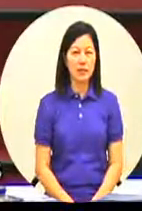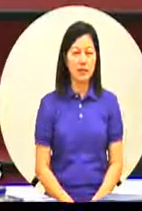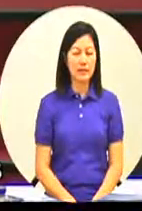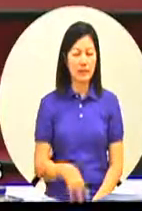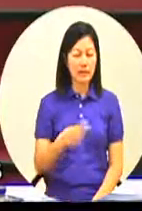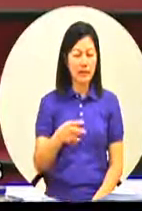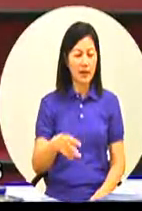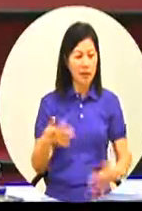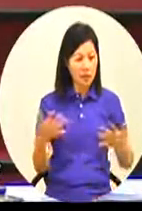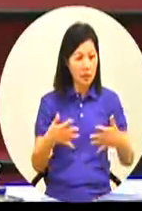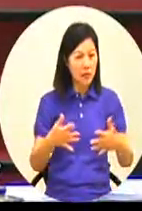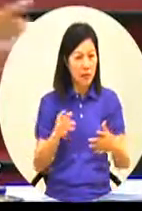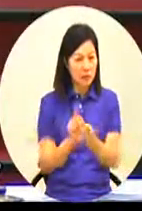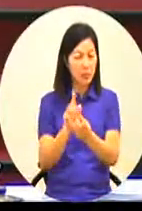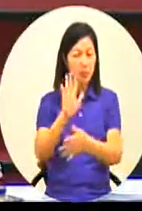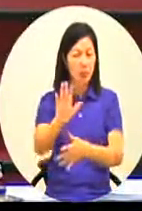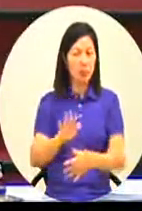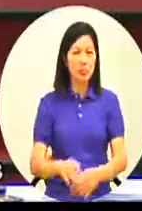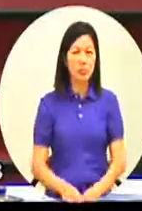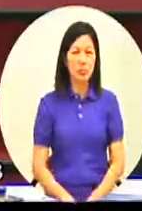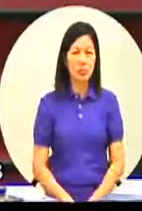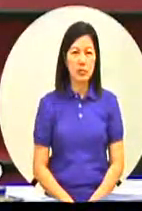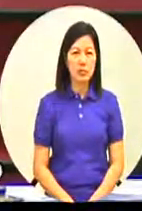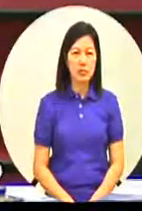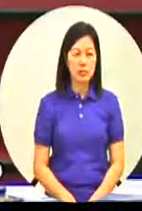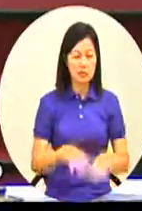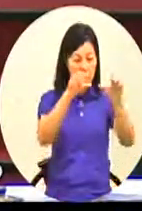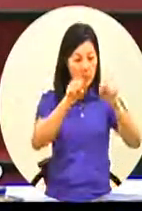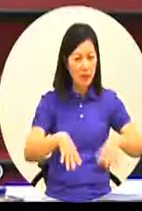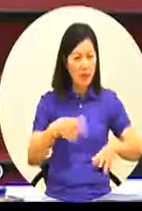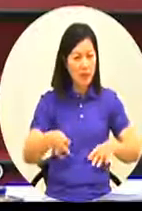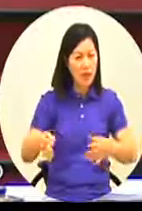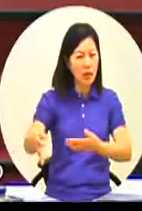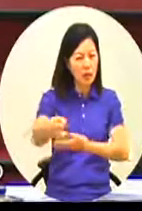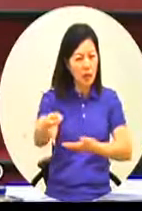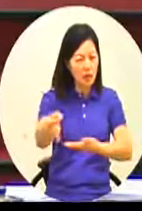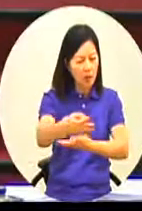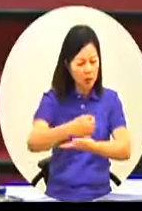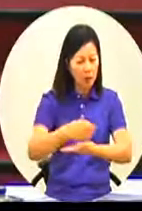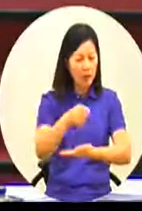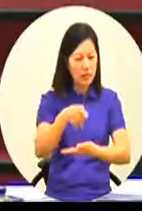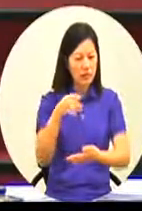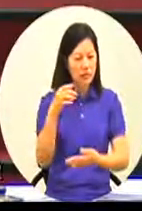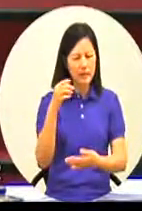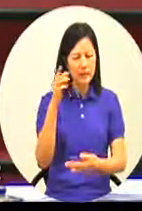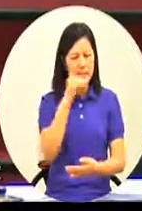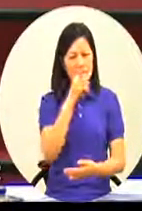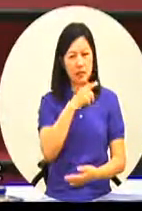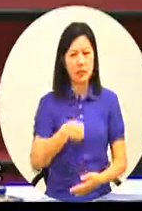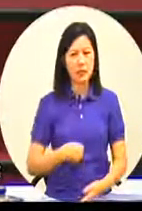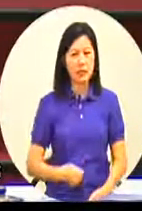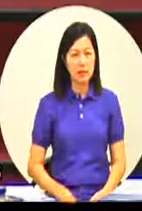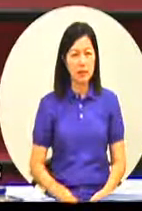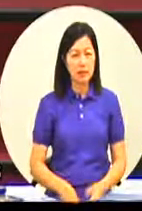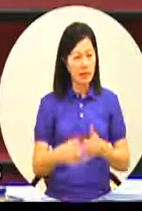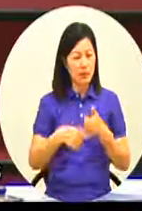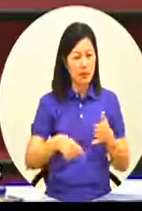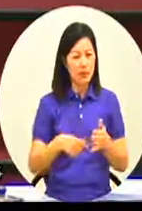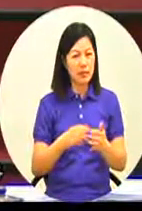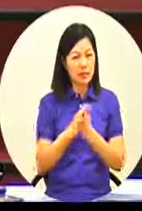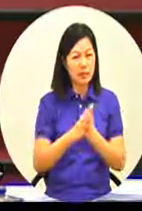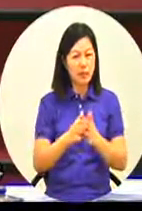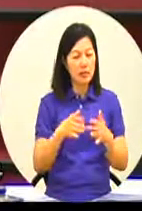个问题？啊，你要加拆，搁加减加扣税，这也没有关单位联系一个，无本身有干要批安怎？ 这我那个